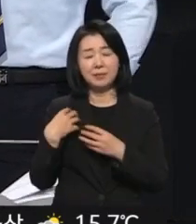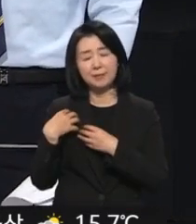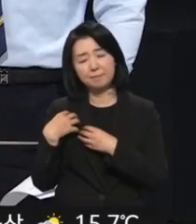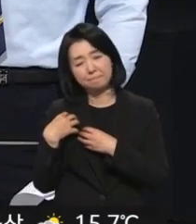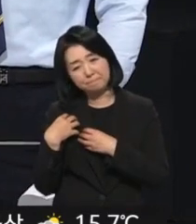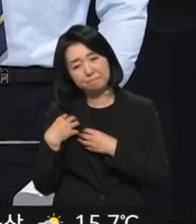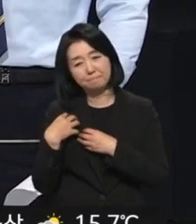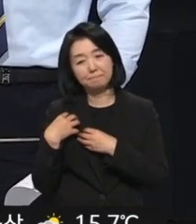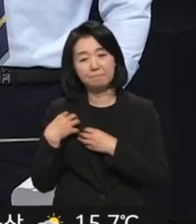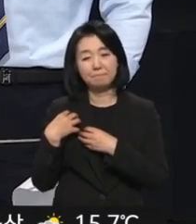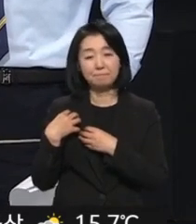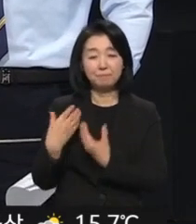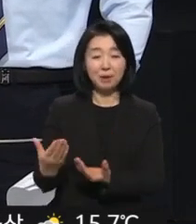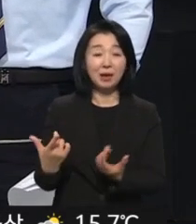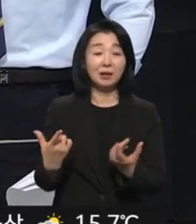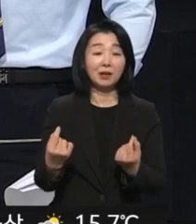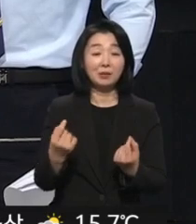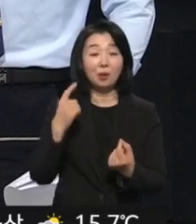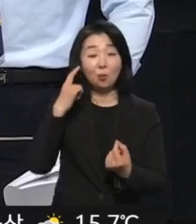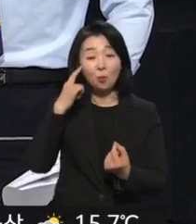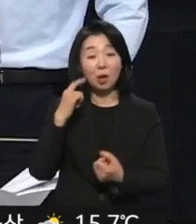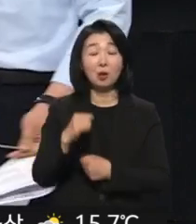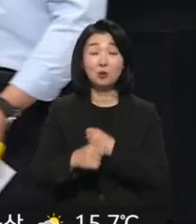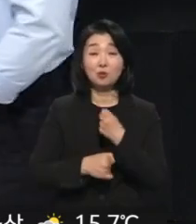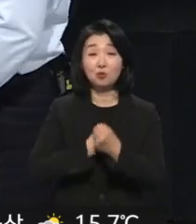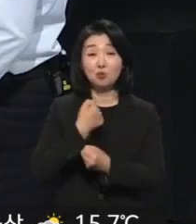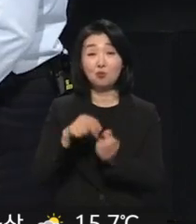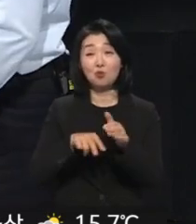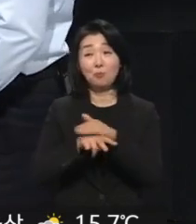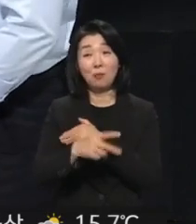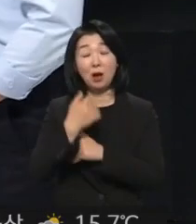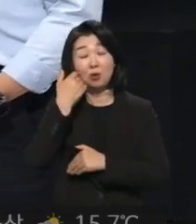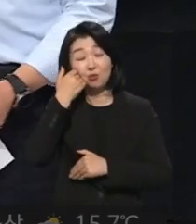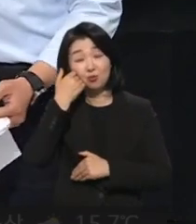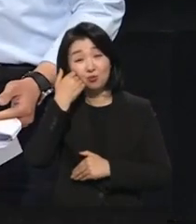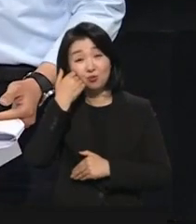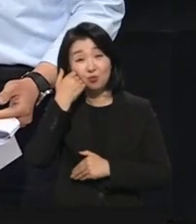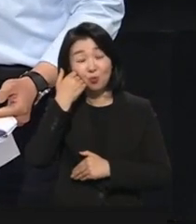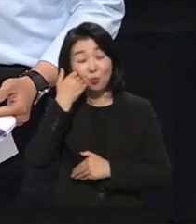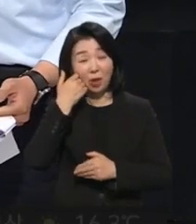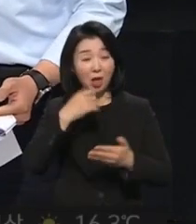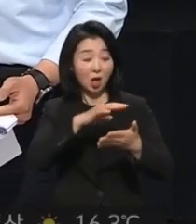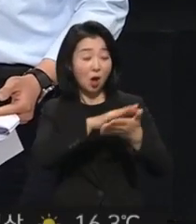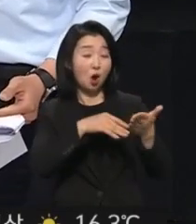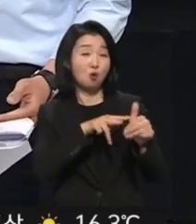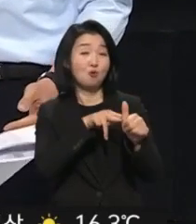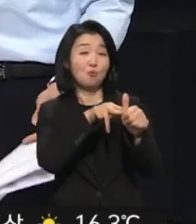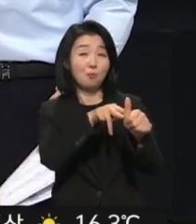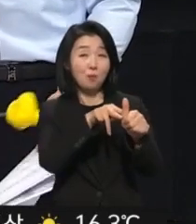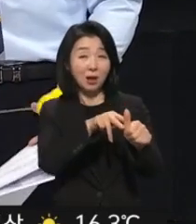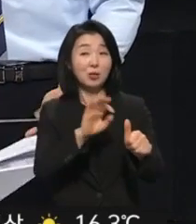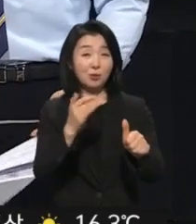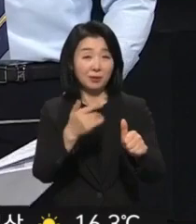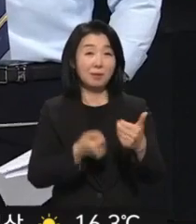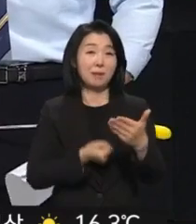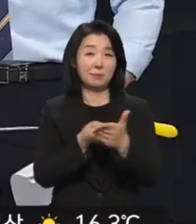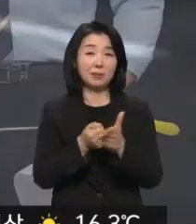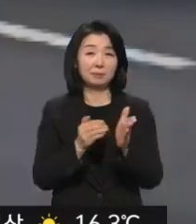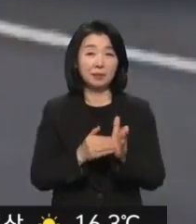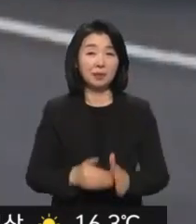한결 덜었나 봅니다. 최근 동물원을 탈출해 화제가 된 이 얼룩말 새로가 되겠다는 다짐을 밝혔죠.